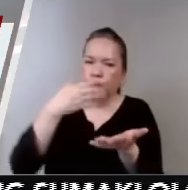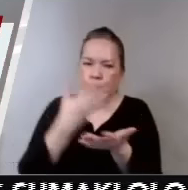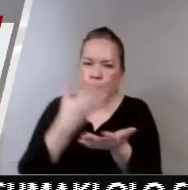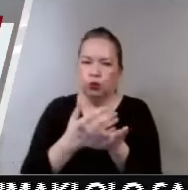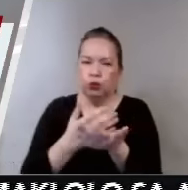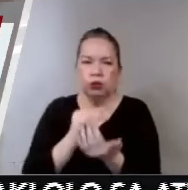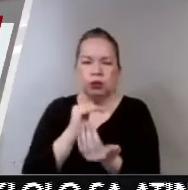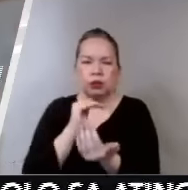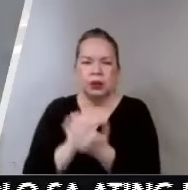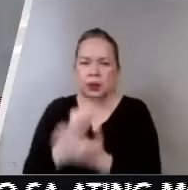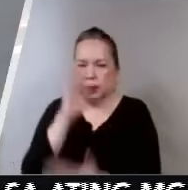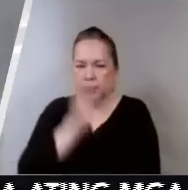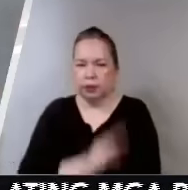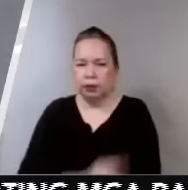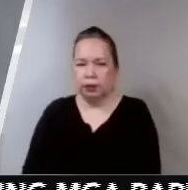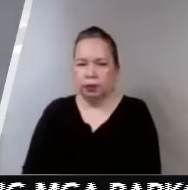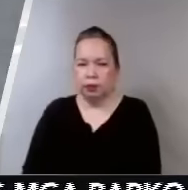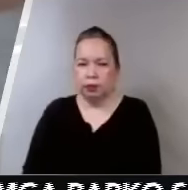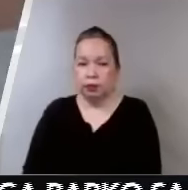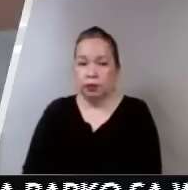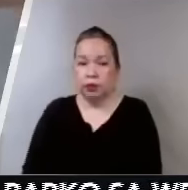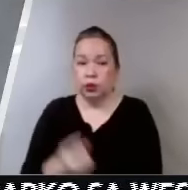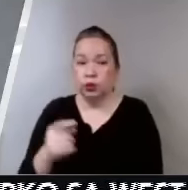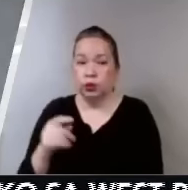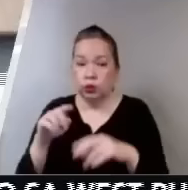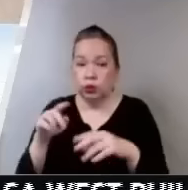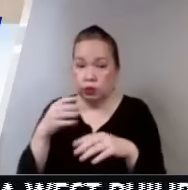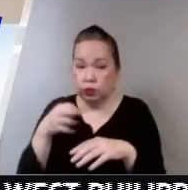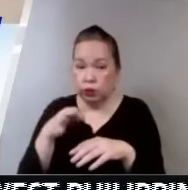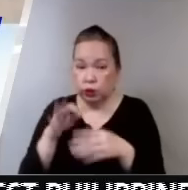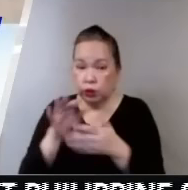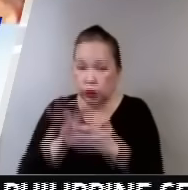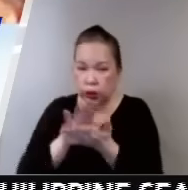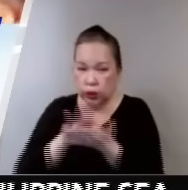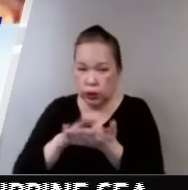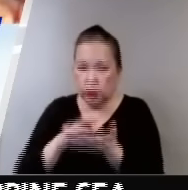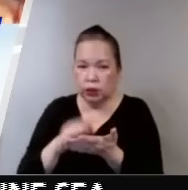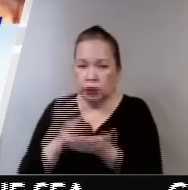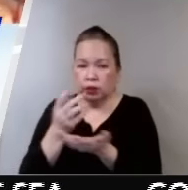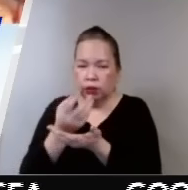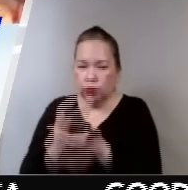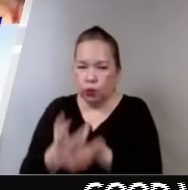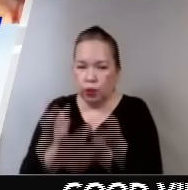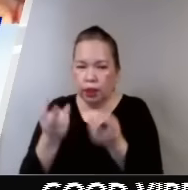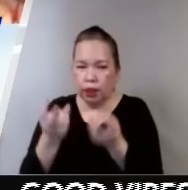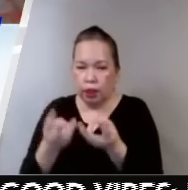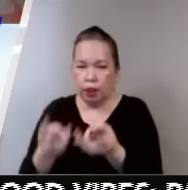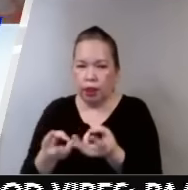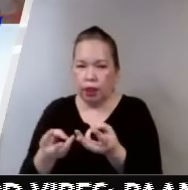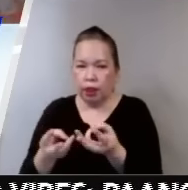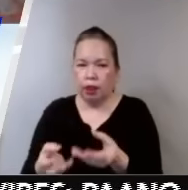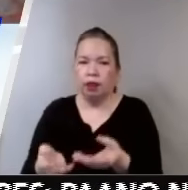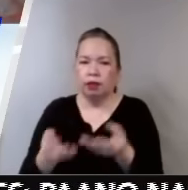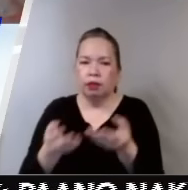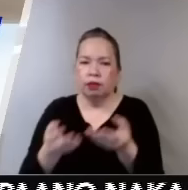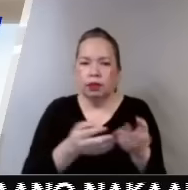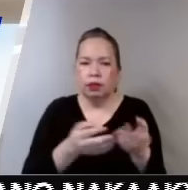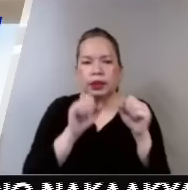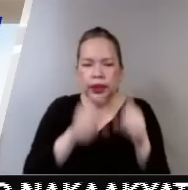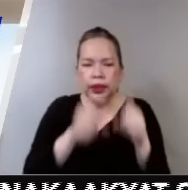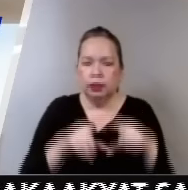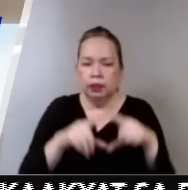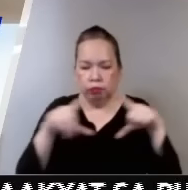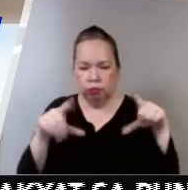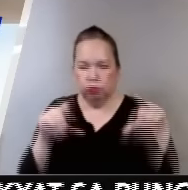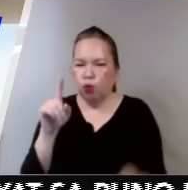tuyo. Ang mga isdang pinatuyo, titimbangin, irerepak at ibebenta ng 50 to 100 pesos kada tumpok.